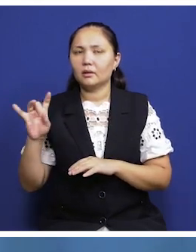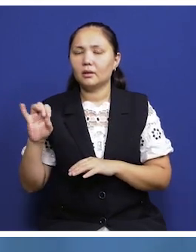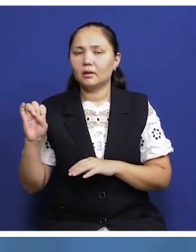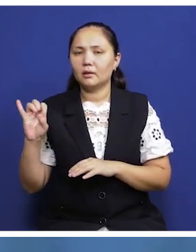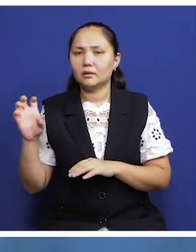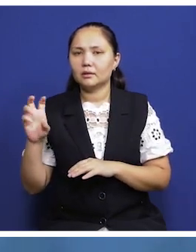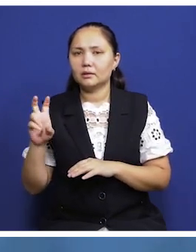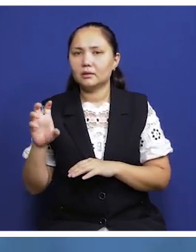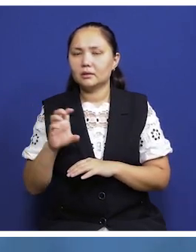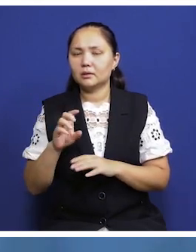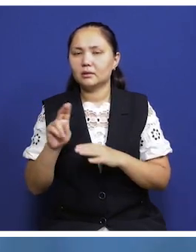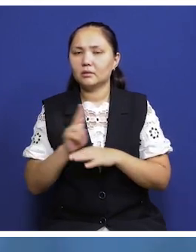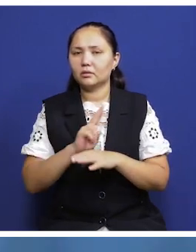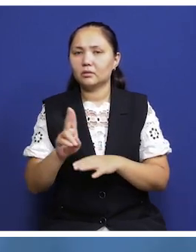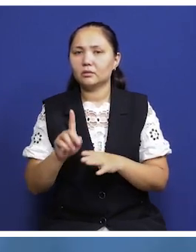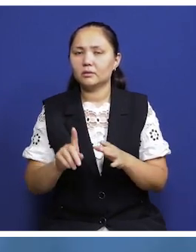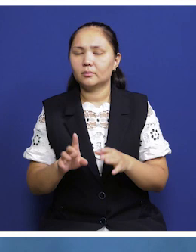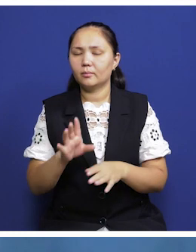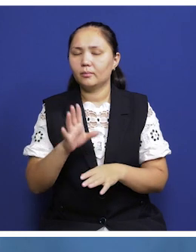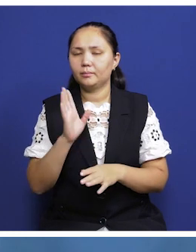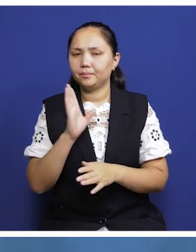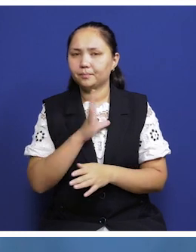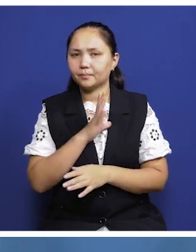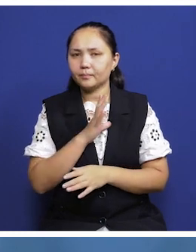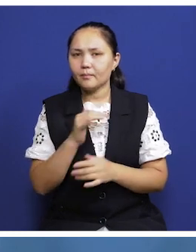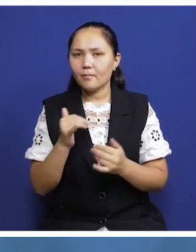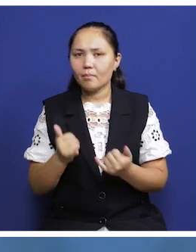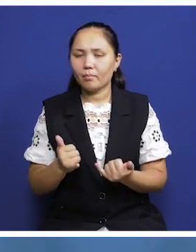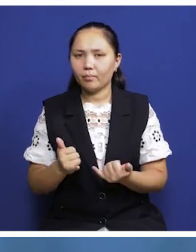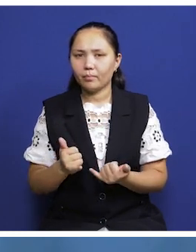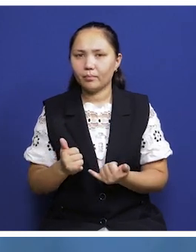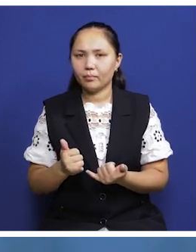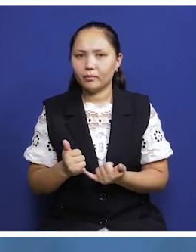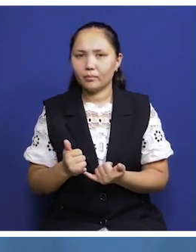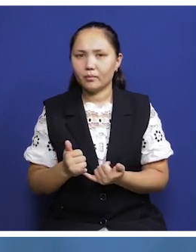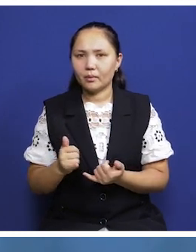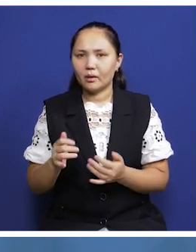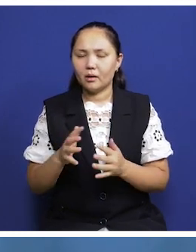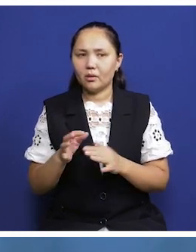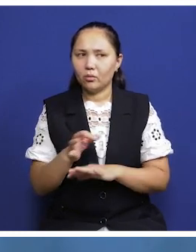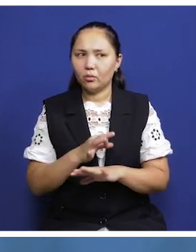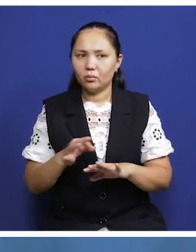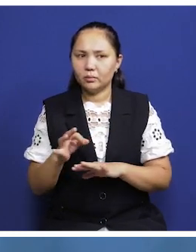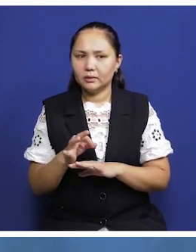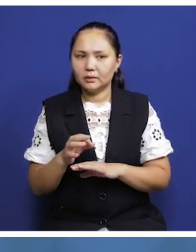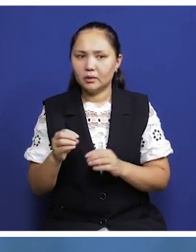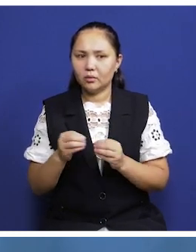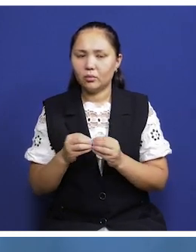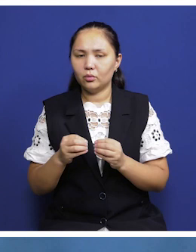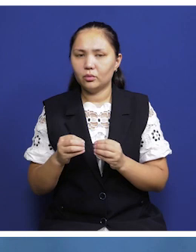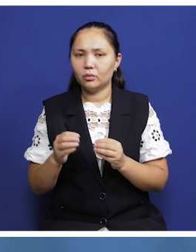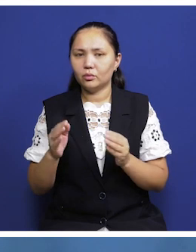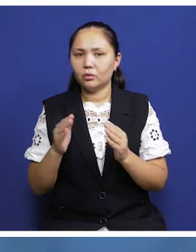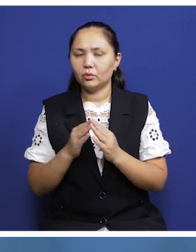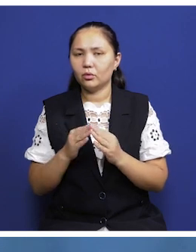жөндеу жұмыстары жүргізілуде. Сонымен бірге биылғы жыл аудан көлемінде 10 тұрғын үй көп